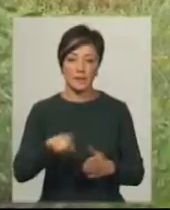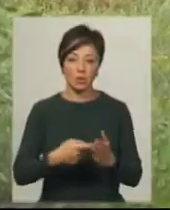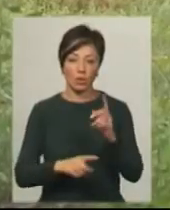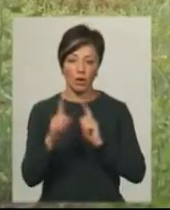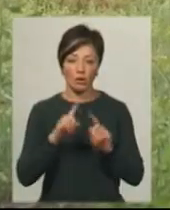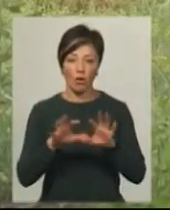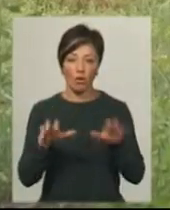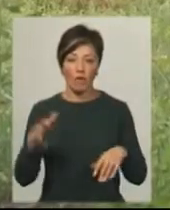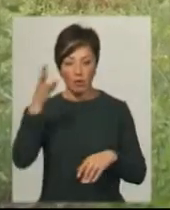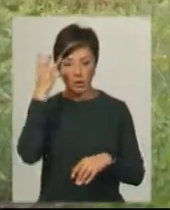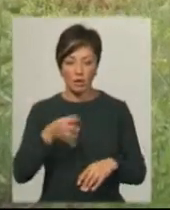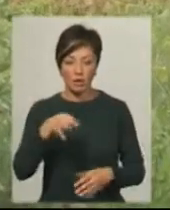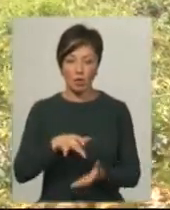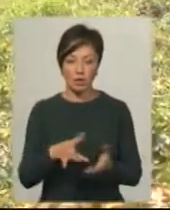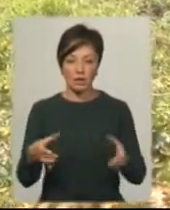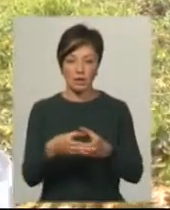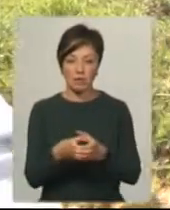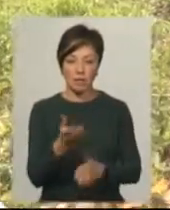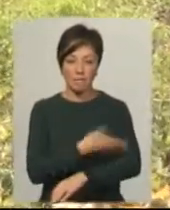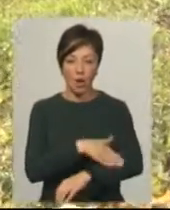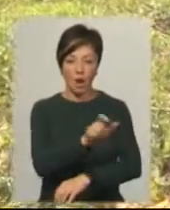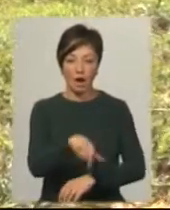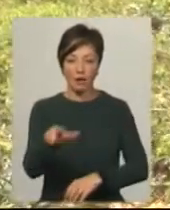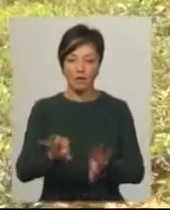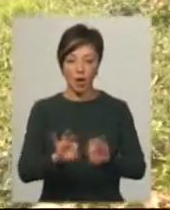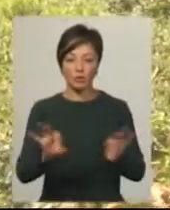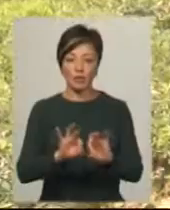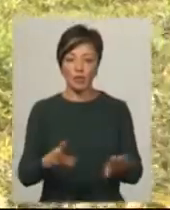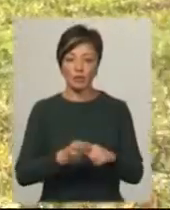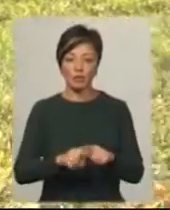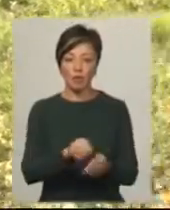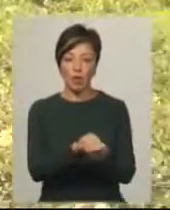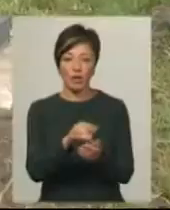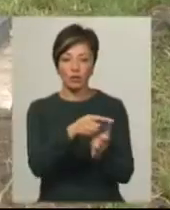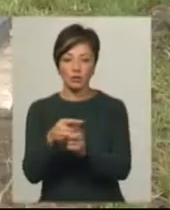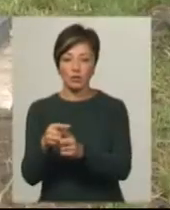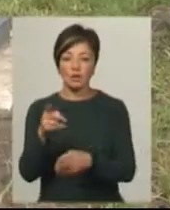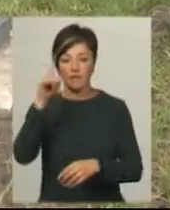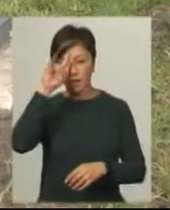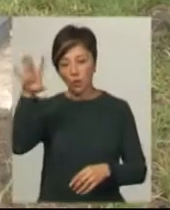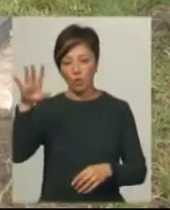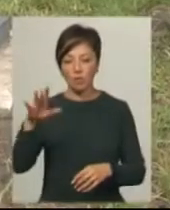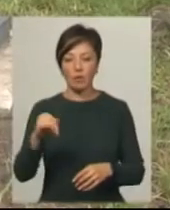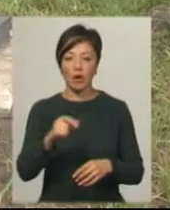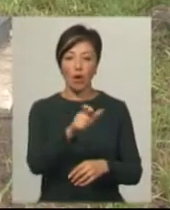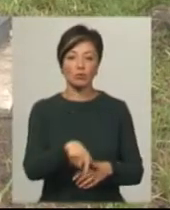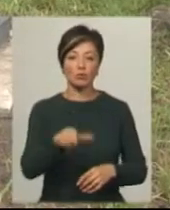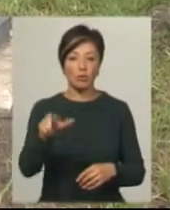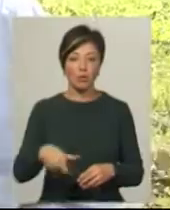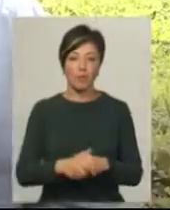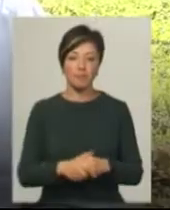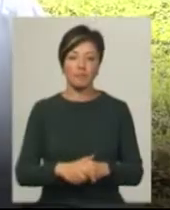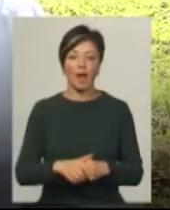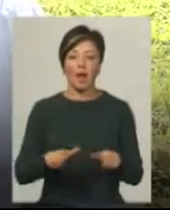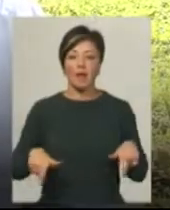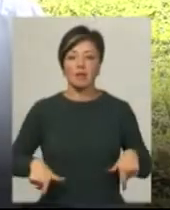Голова Хмельницького обласного осередку спілки поляків Франц Міцінський розповідає, на цьому кладовищі поховані відомі для проскурівчан особи.